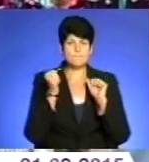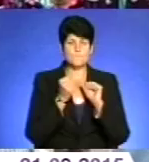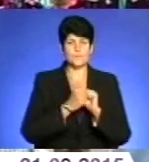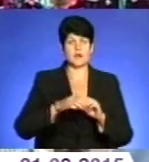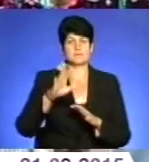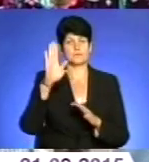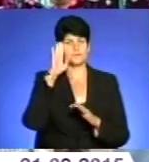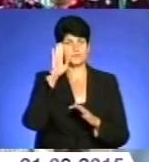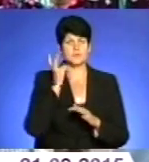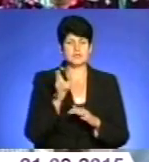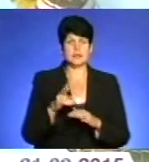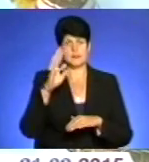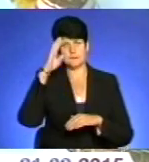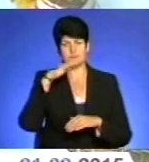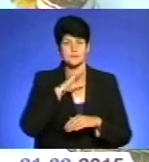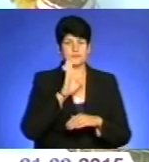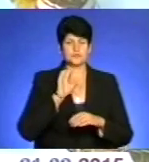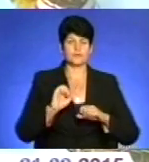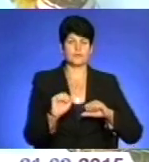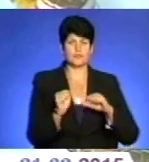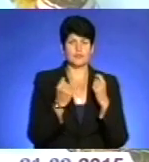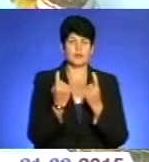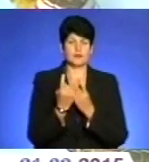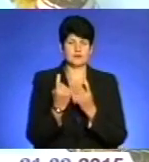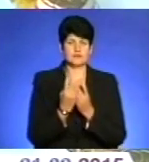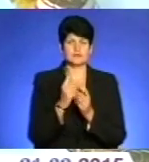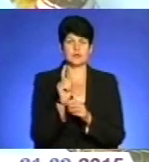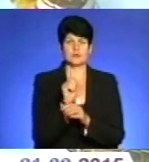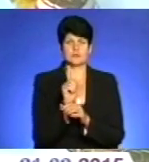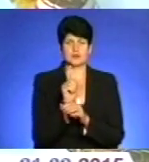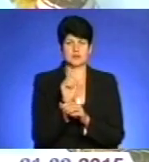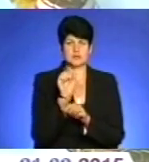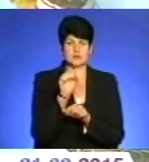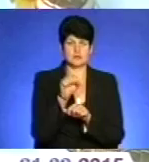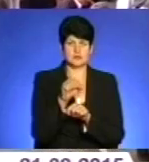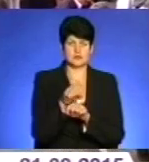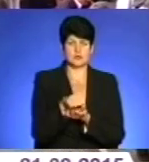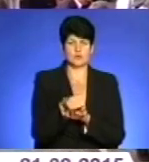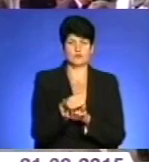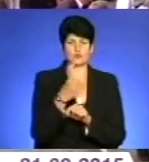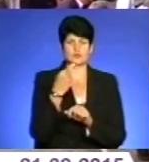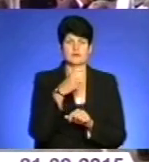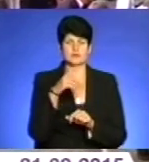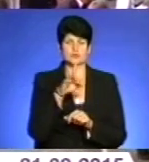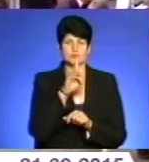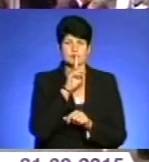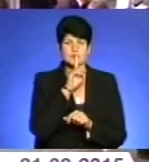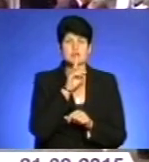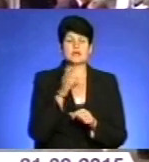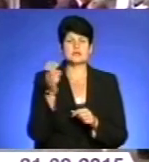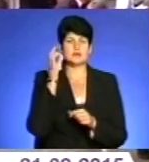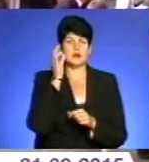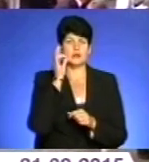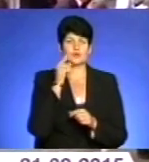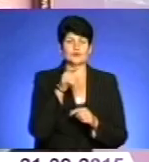друзі, однокласники загиблого. Школярі запалили лампадки пам'яті та схилили голови в хвилині мовчання. Однокласники згадують Дмитра